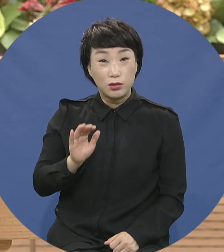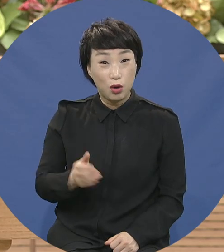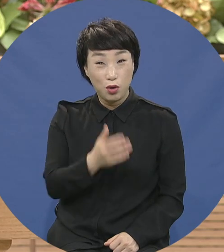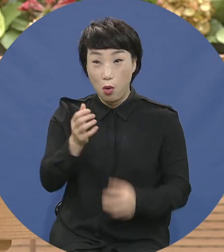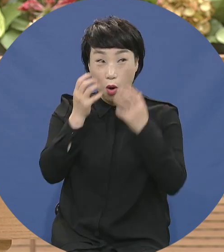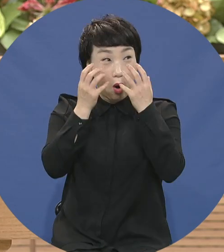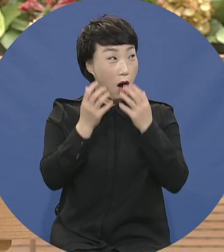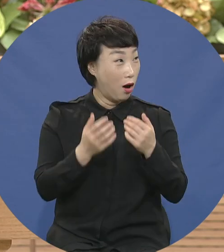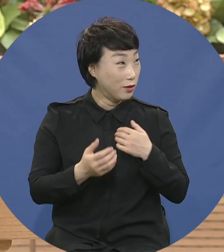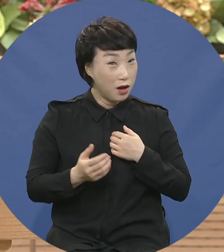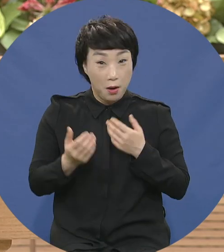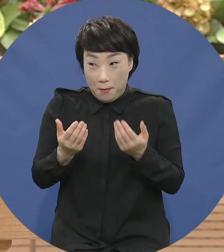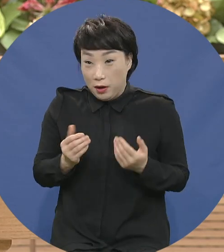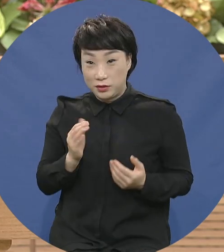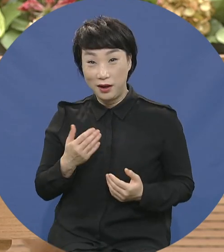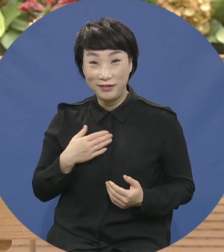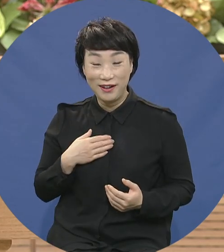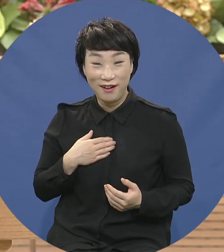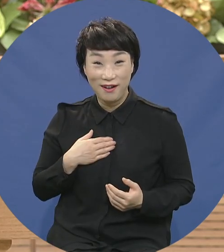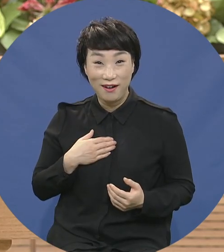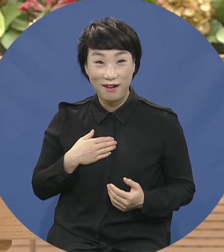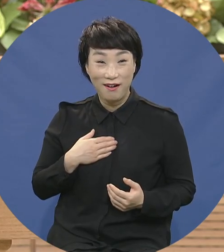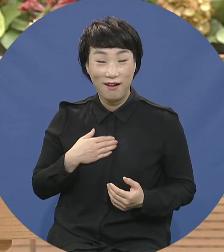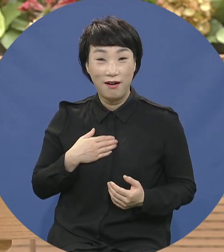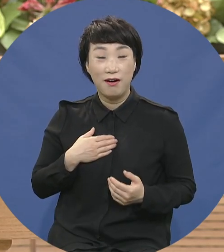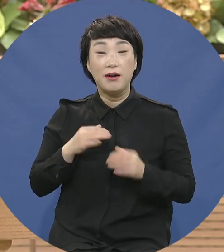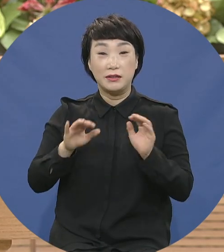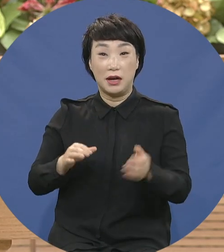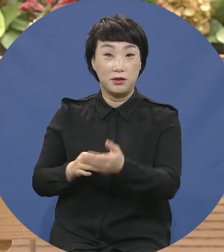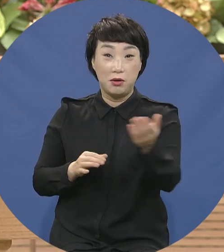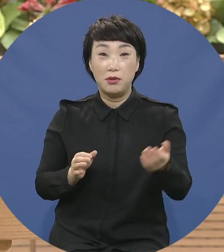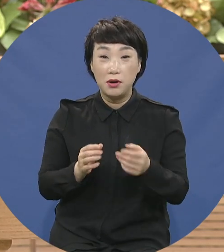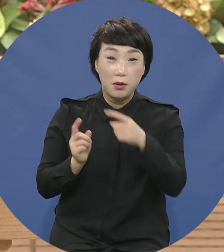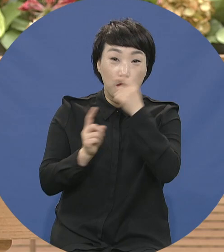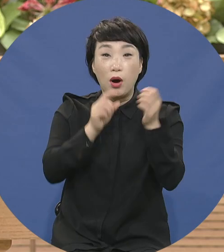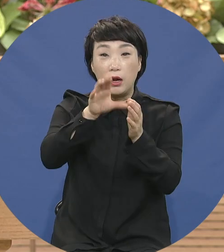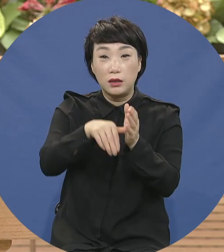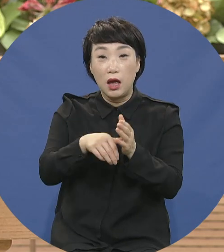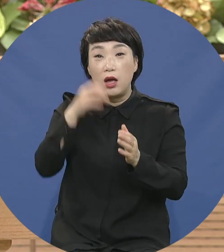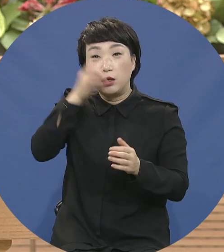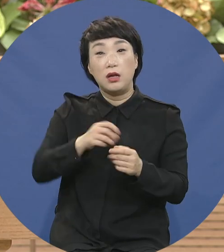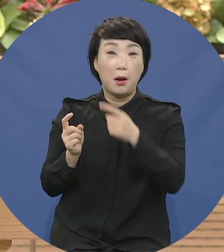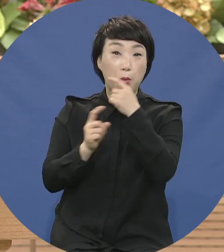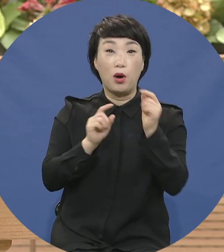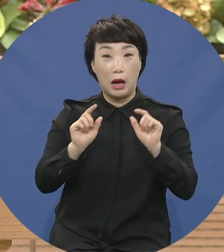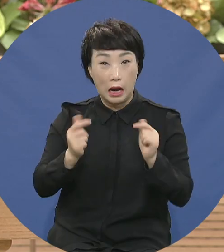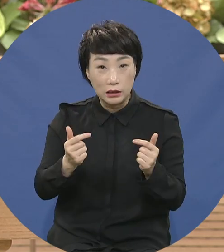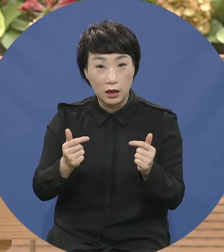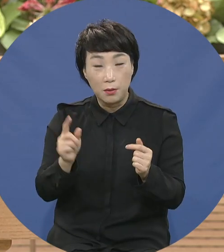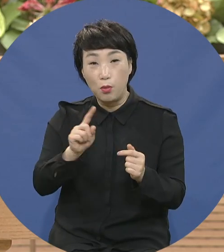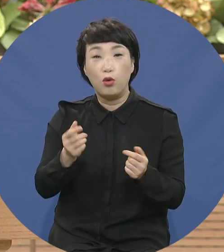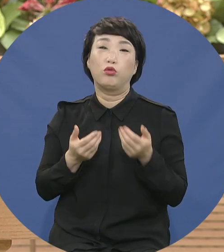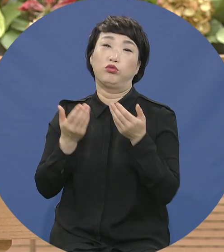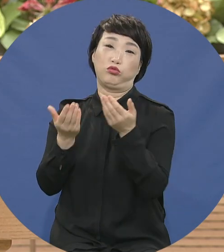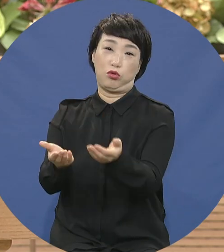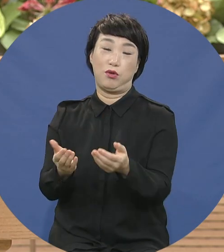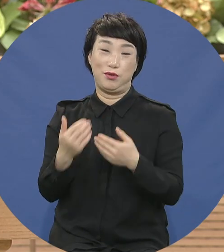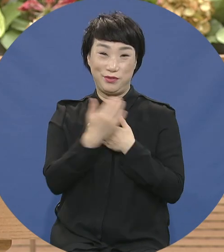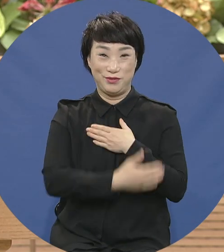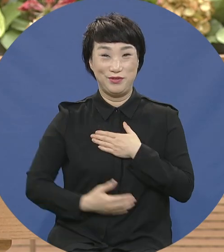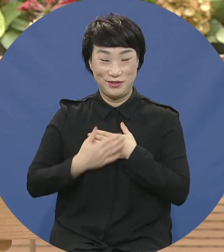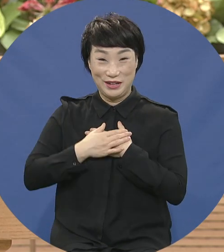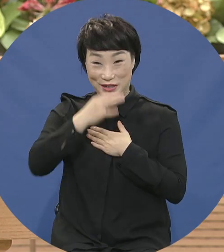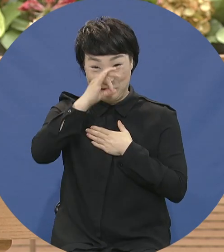어마어마한 것을 준다고 말합니다. 반드시 미혹할 때는 그냥 하는 것이 아니라